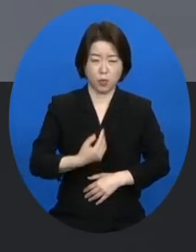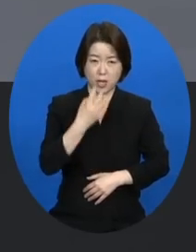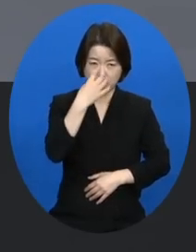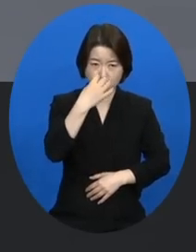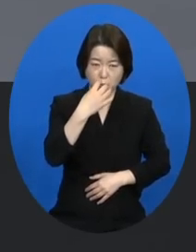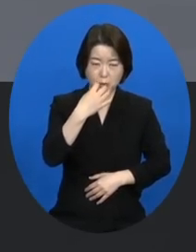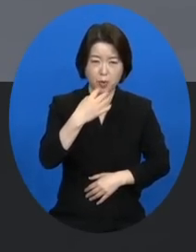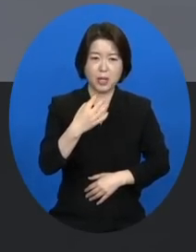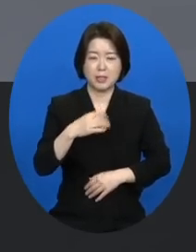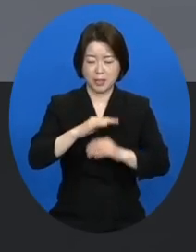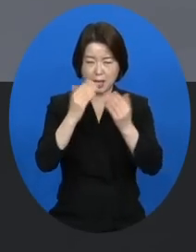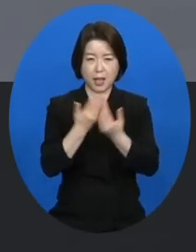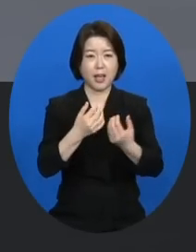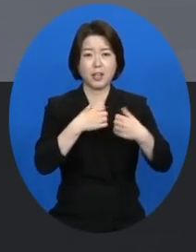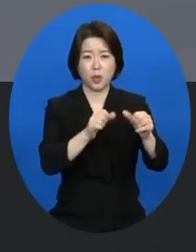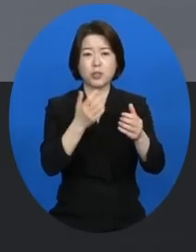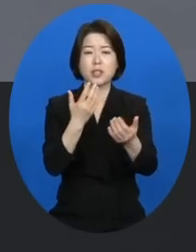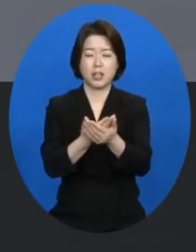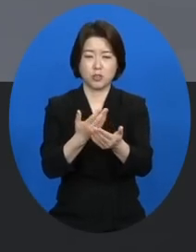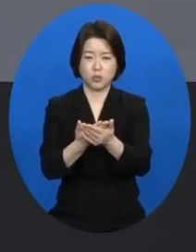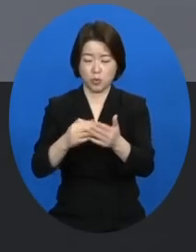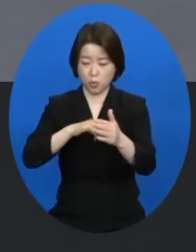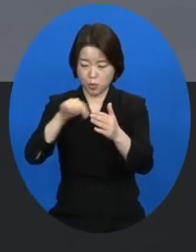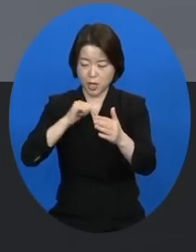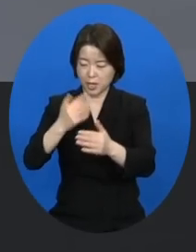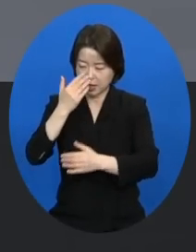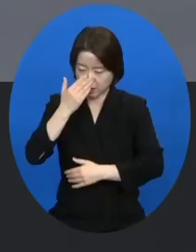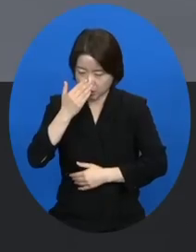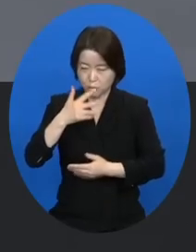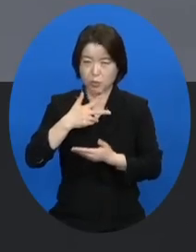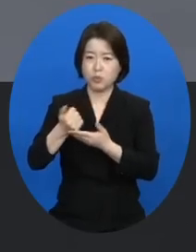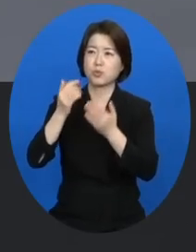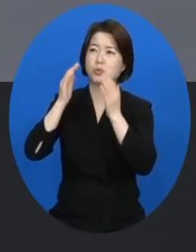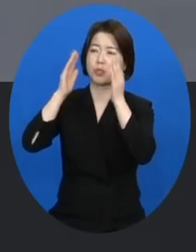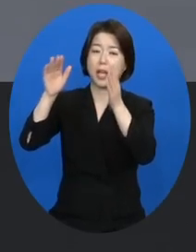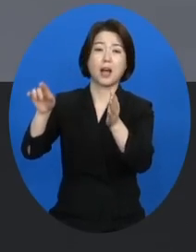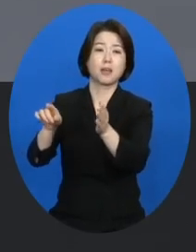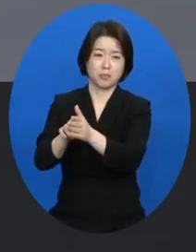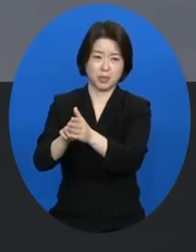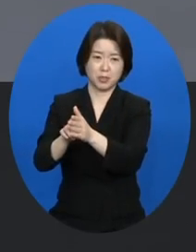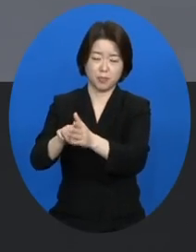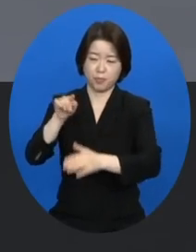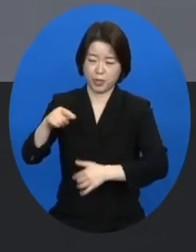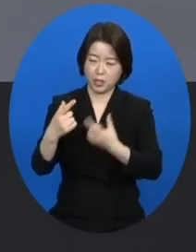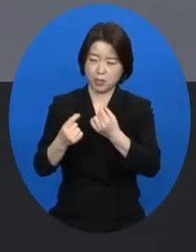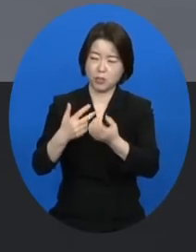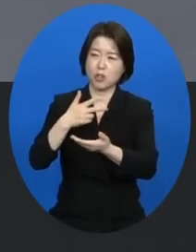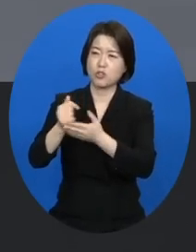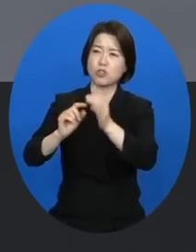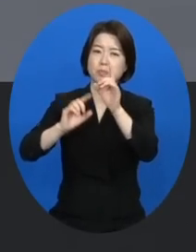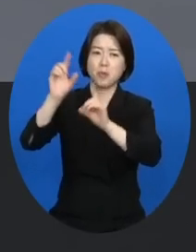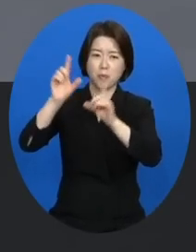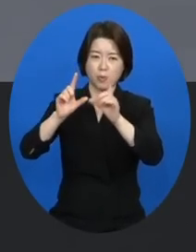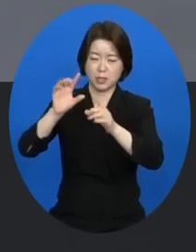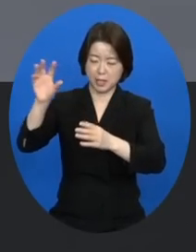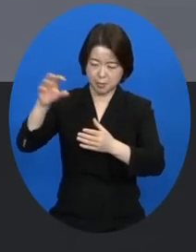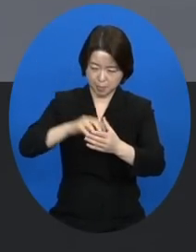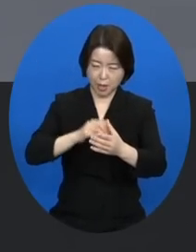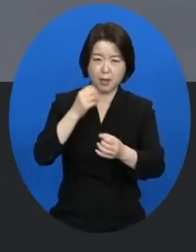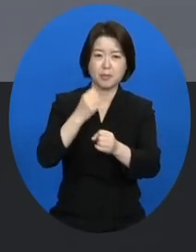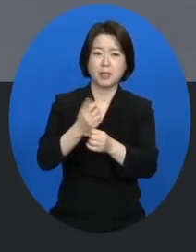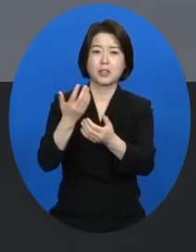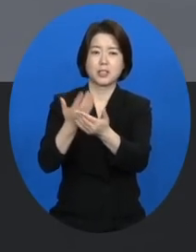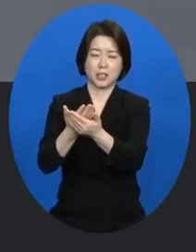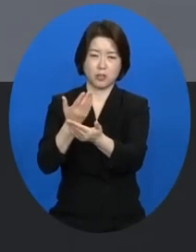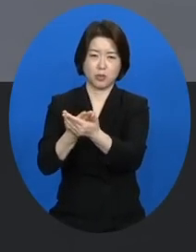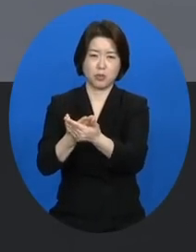안에 겸손 그리고 주를 향한 믿음 그런 주님의 형상이 빚어지게 하여